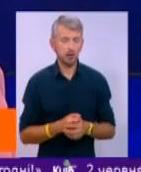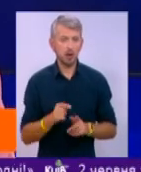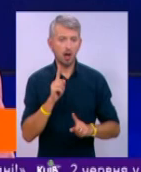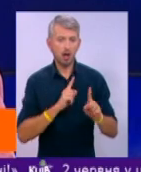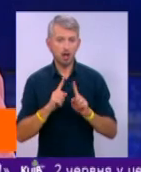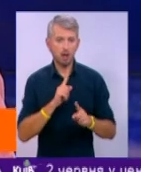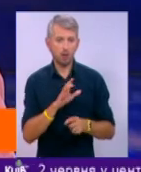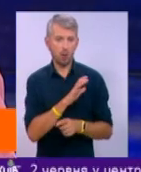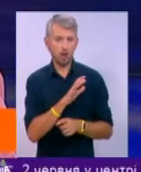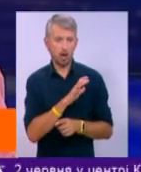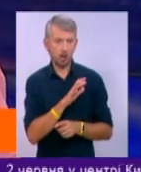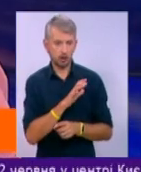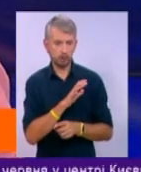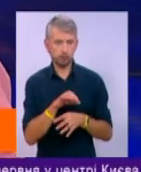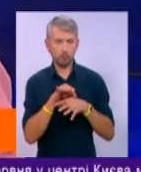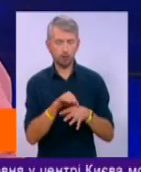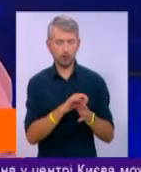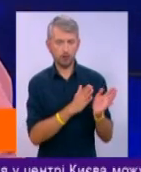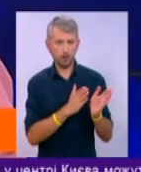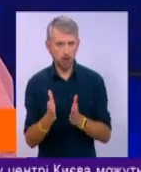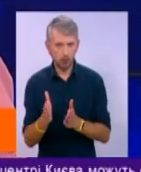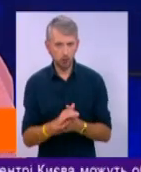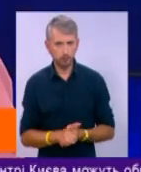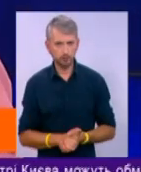олігархів, наради олігархів проводяться регулярно.